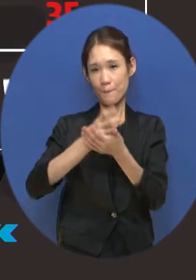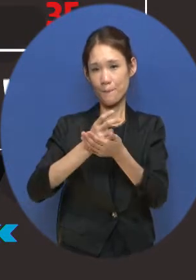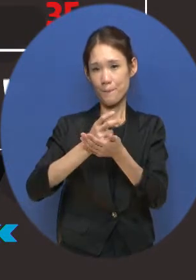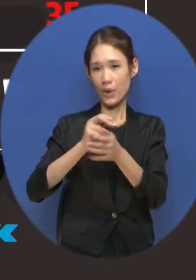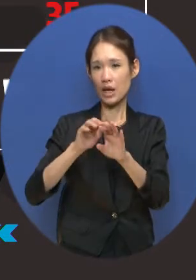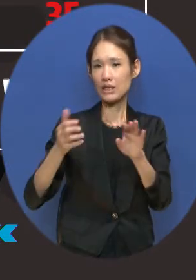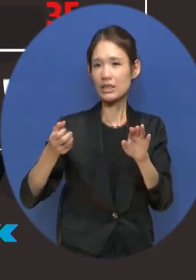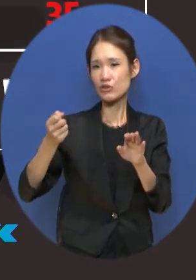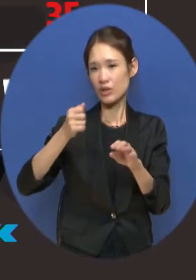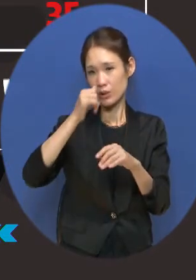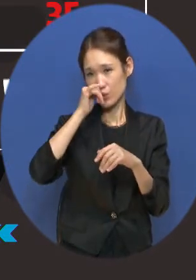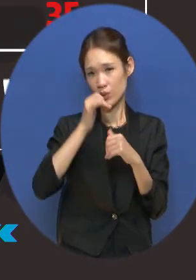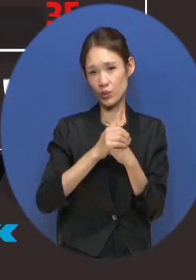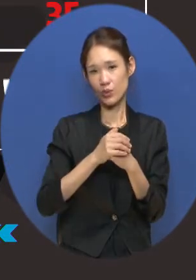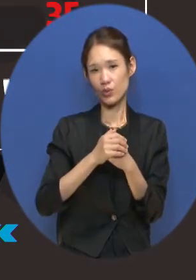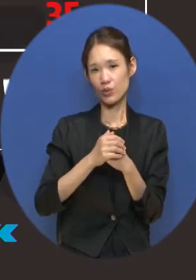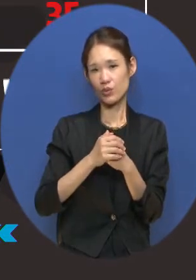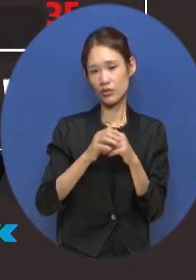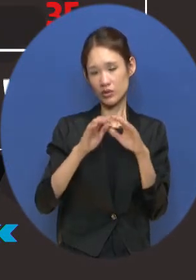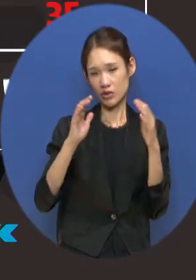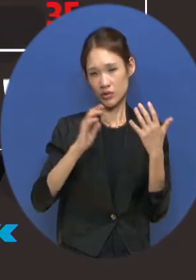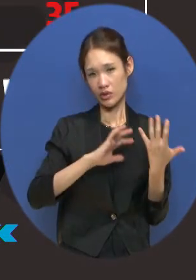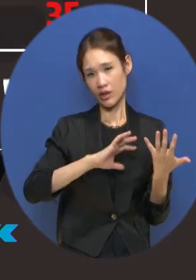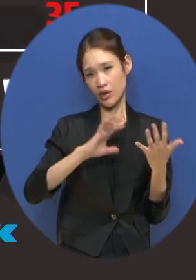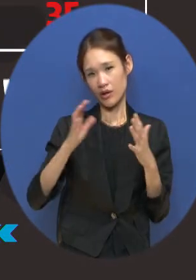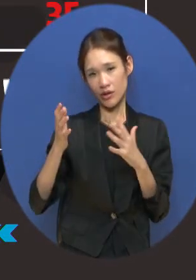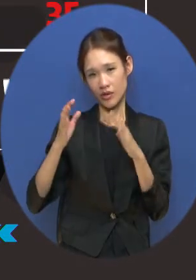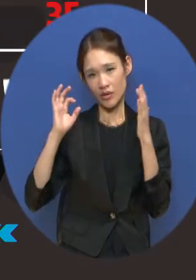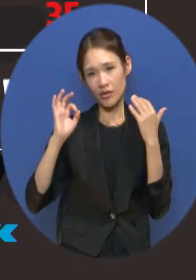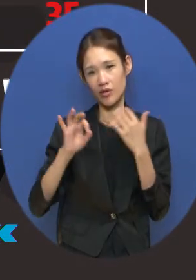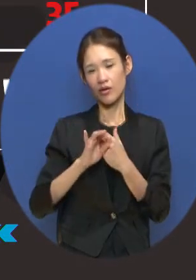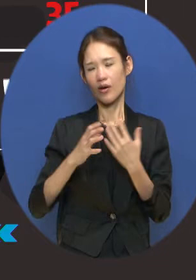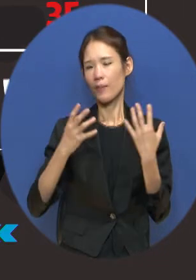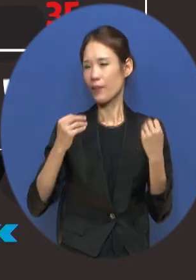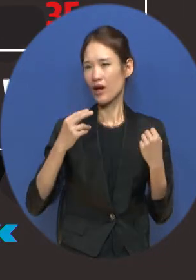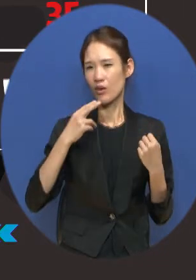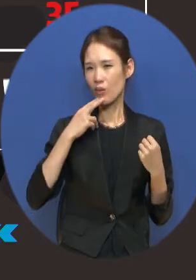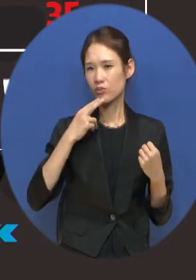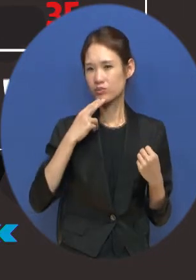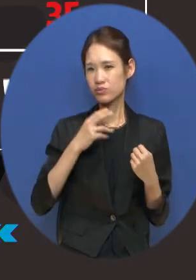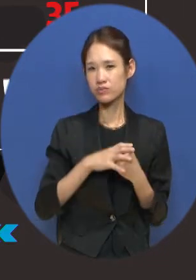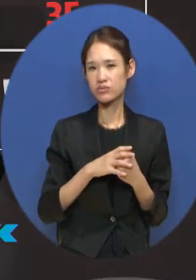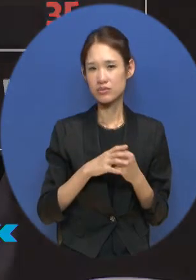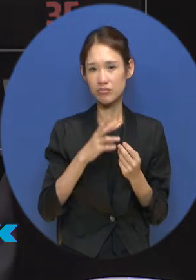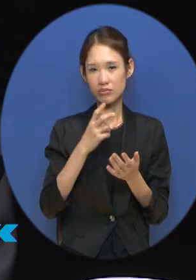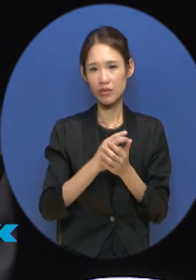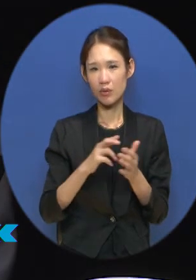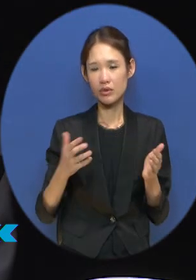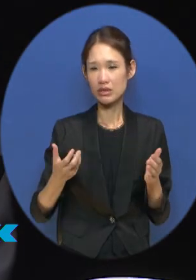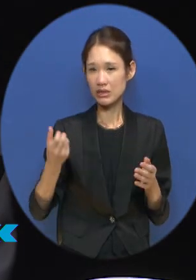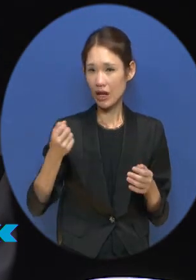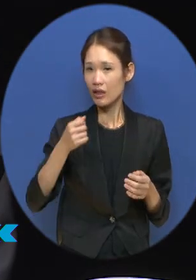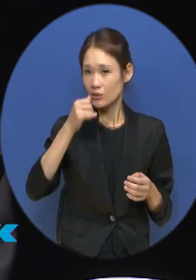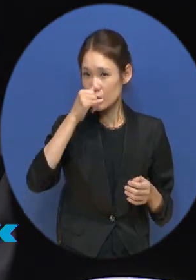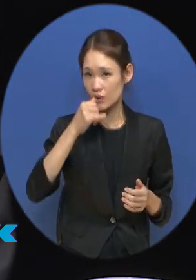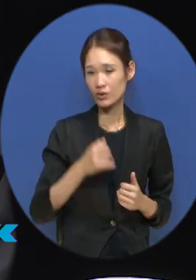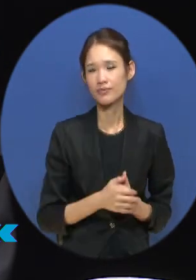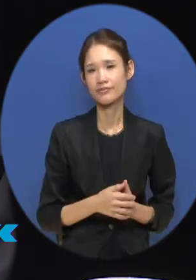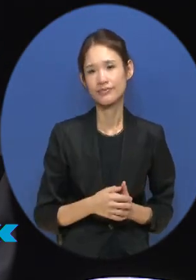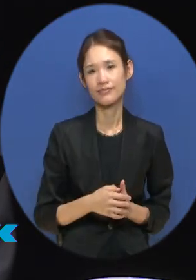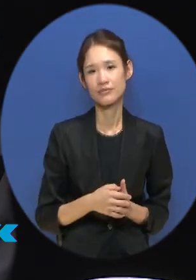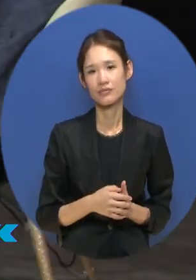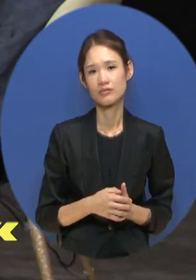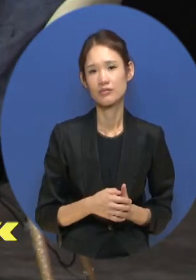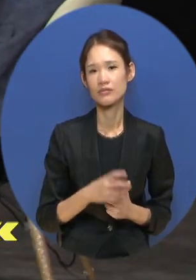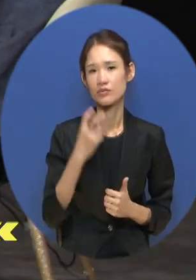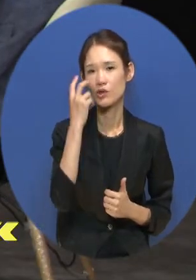있습니다. 그래서 전 세계적으로 보면 그렇게 많지 않은 나라들이 이런 법적 기준을 가지고 있다고 할 수 있겠습니다.